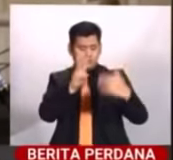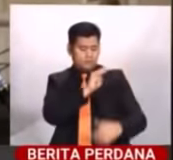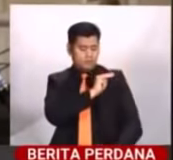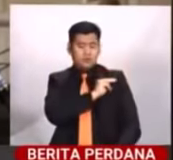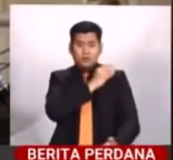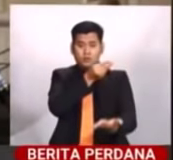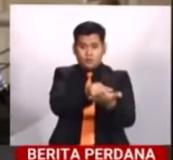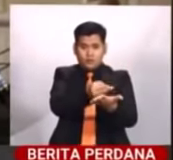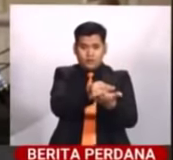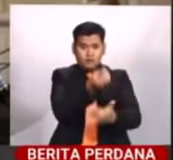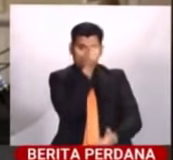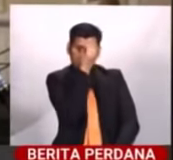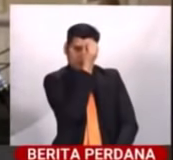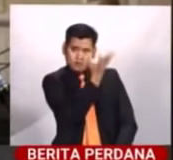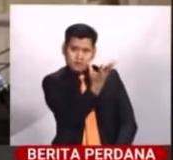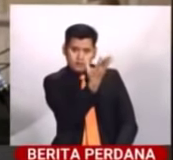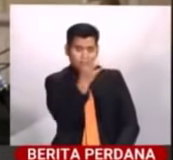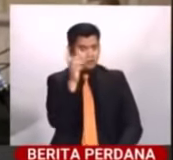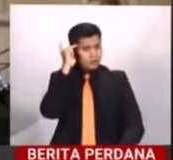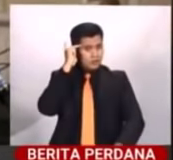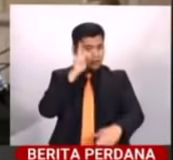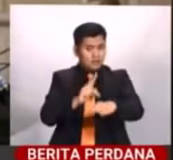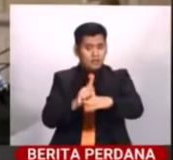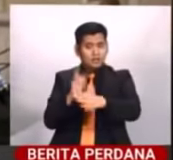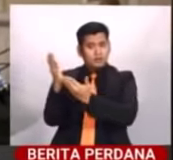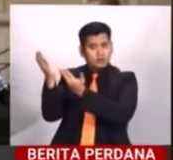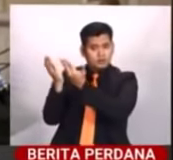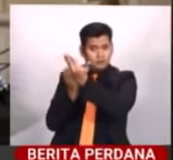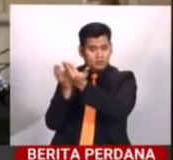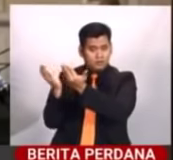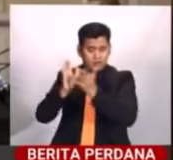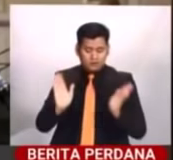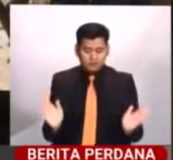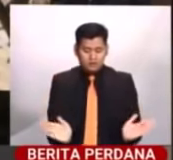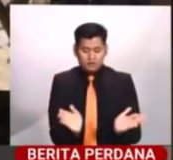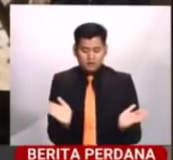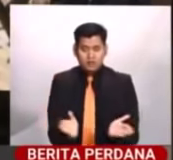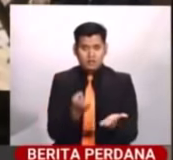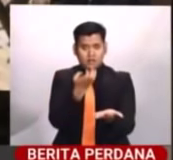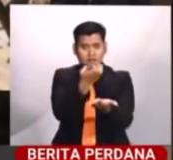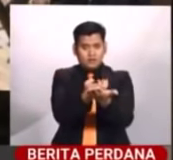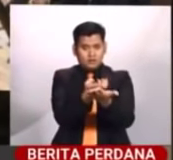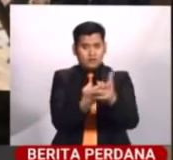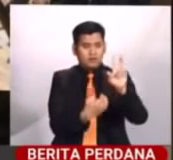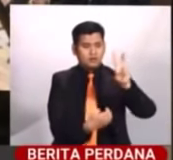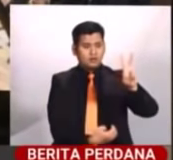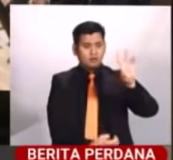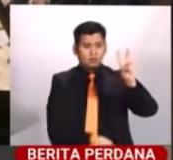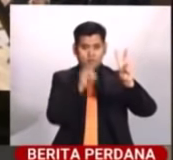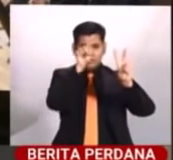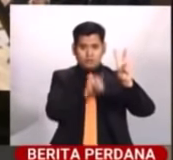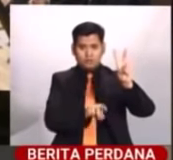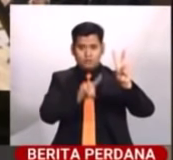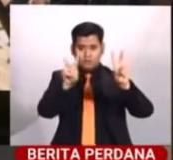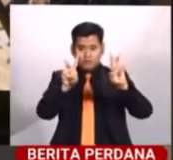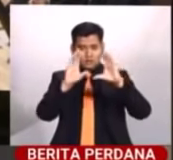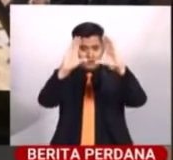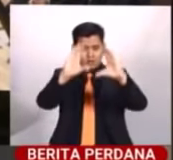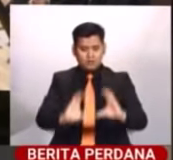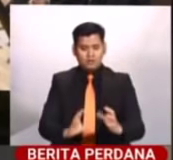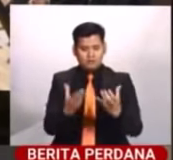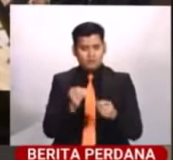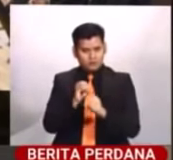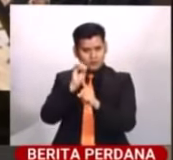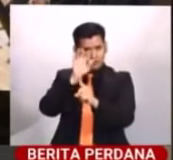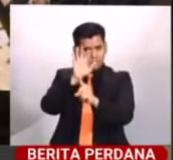Guan Eng mengumumkan akan memperkenal pakej rangsangan ekonomi 27 Februari ini sebagai langkah menangani